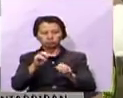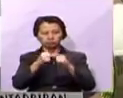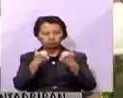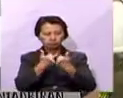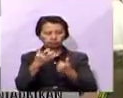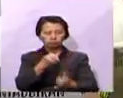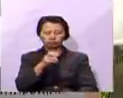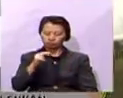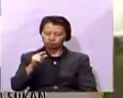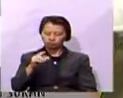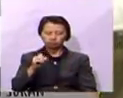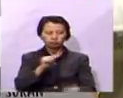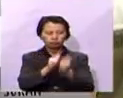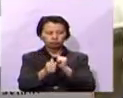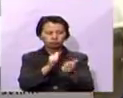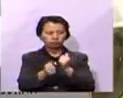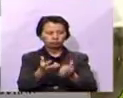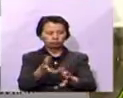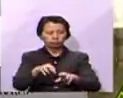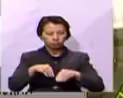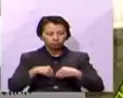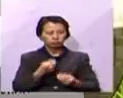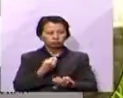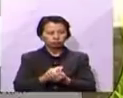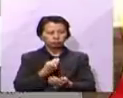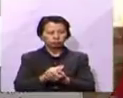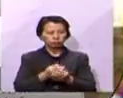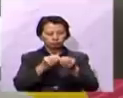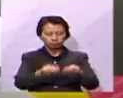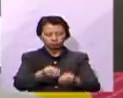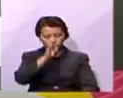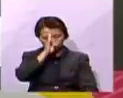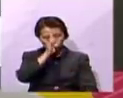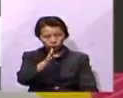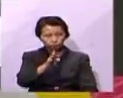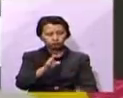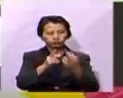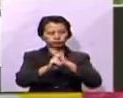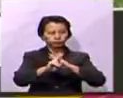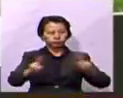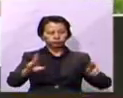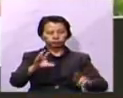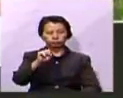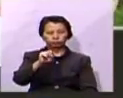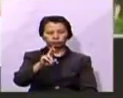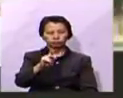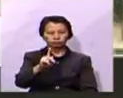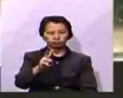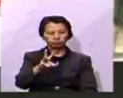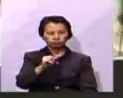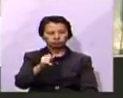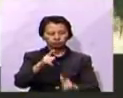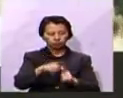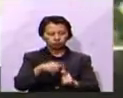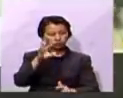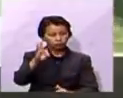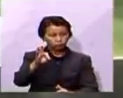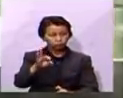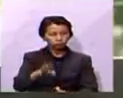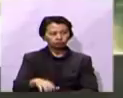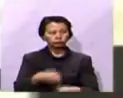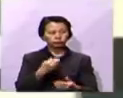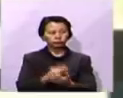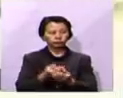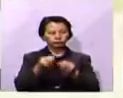dan NGO sukan telah menerima insentif tersebut dalam memberi fokus kepada persiapan Sukma 2018 September nanti.